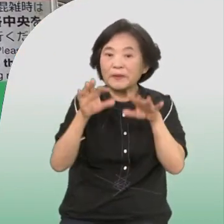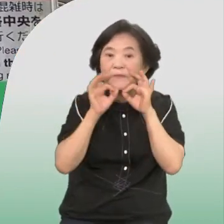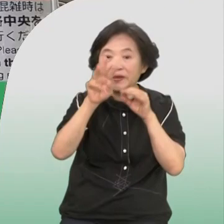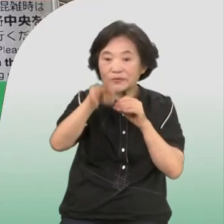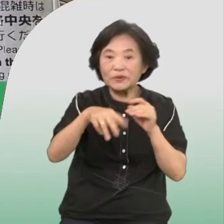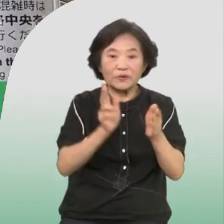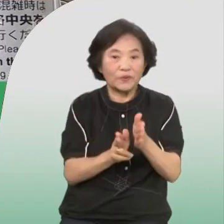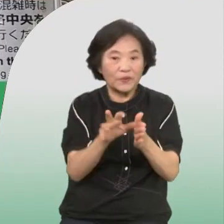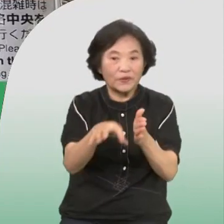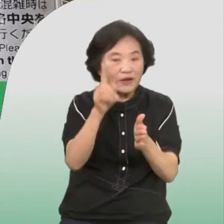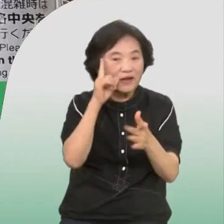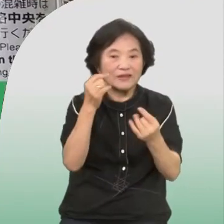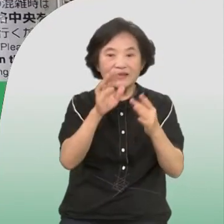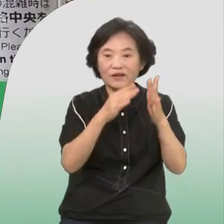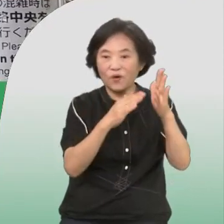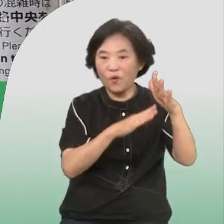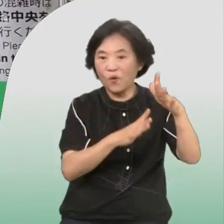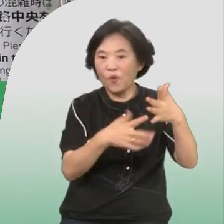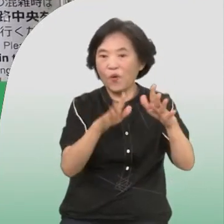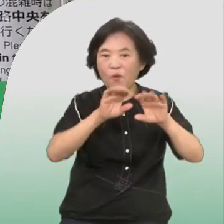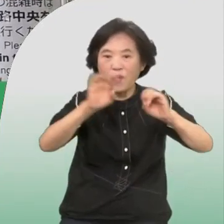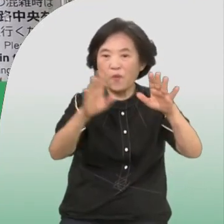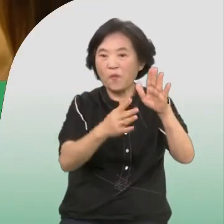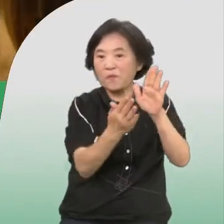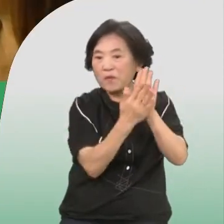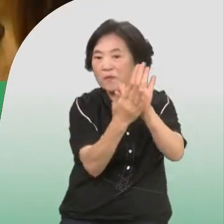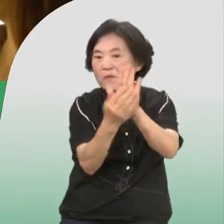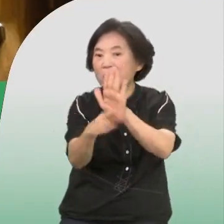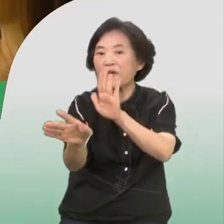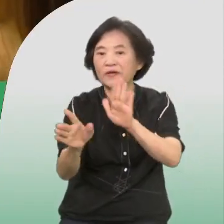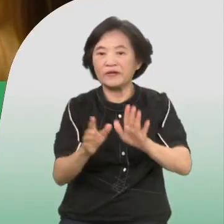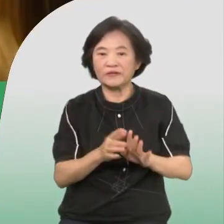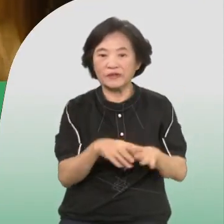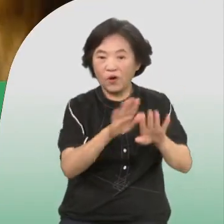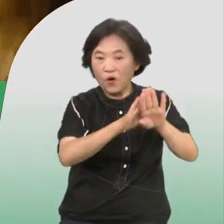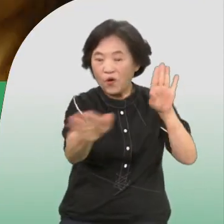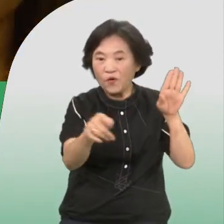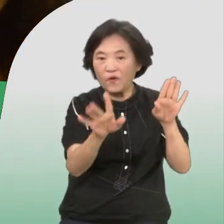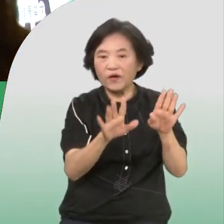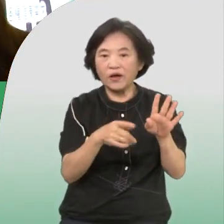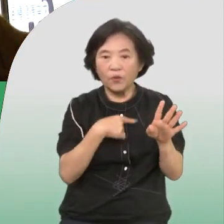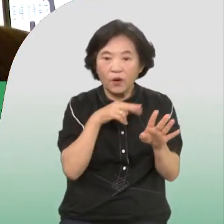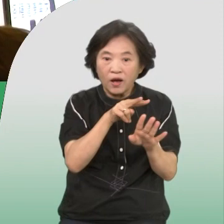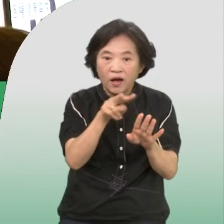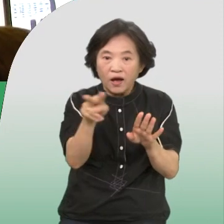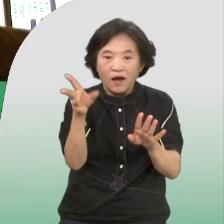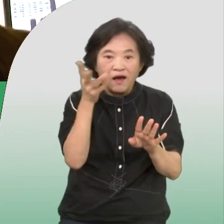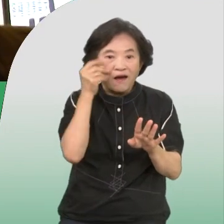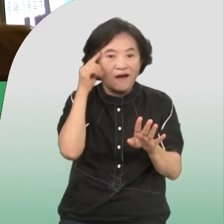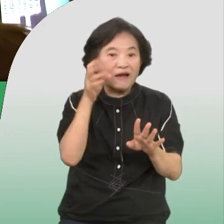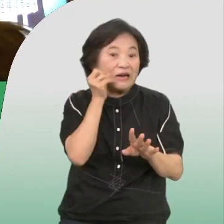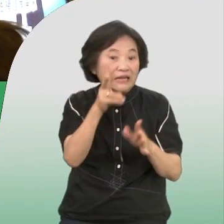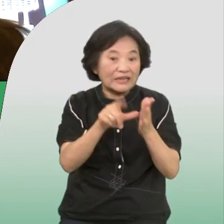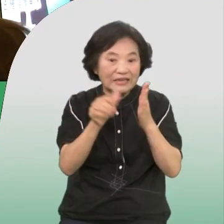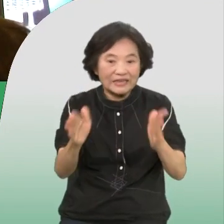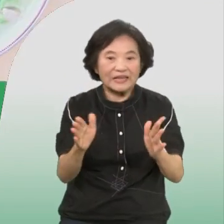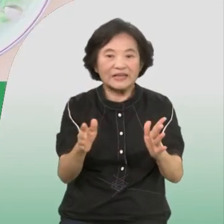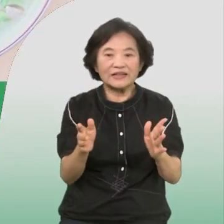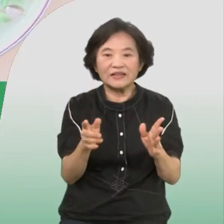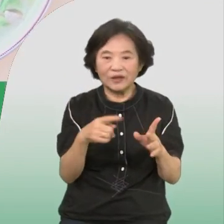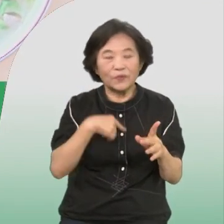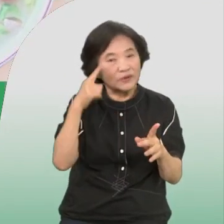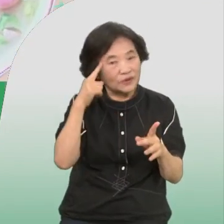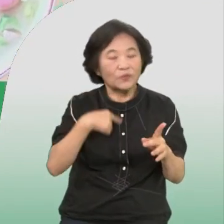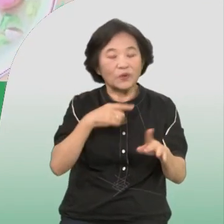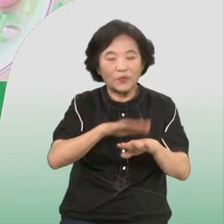条年宣传的看板，来向外国人客来聊。 我见佢个展览期好长，都有成两个月，咁都可以抽时间去睇下嘅。